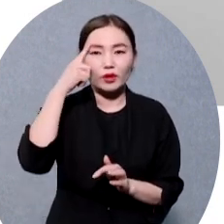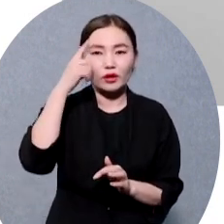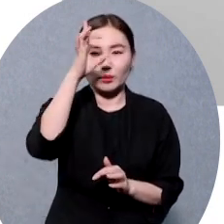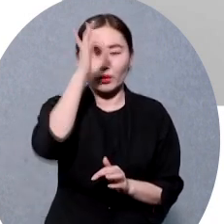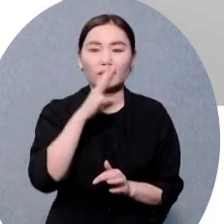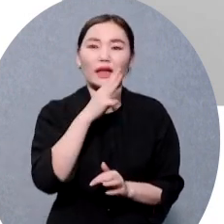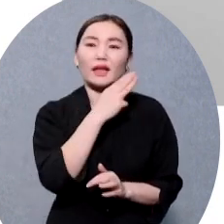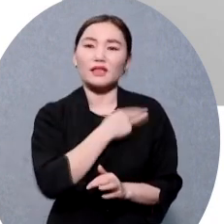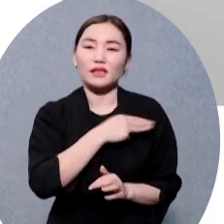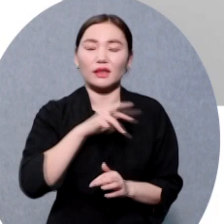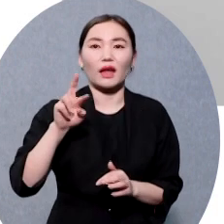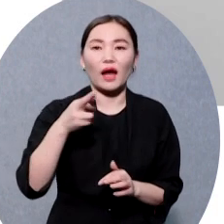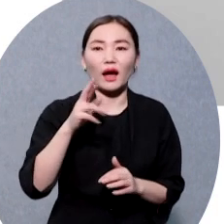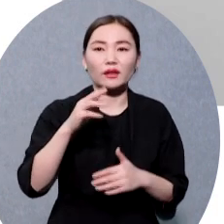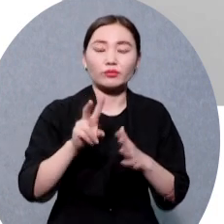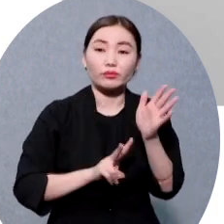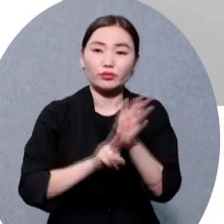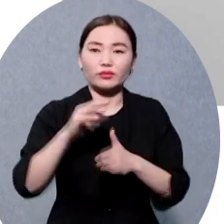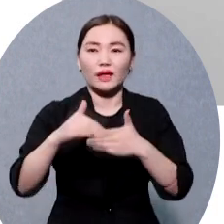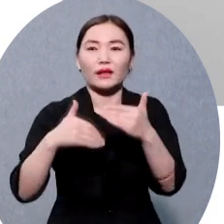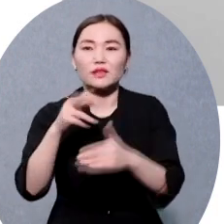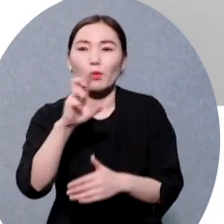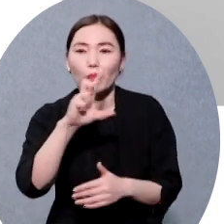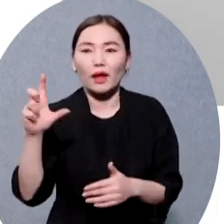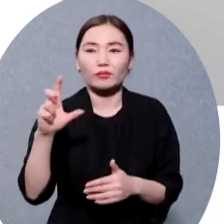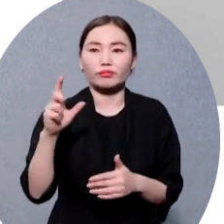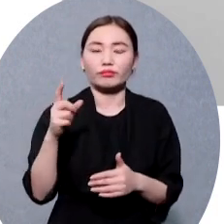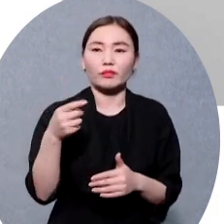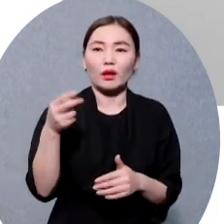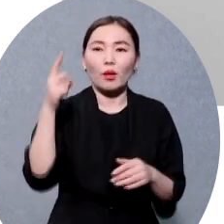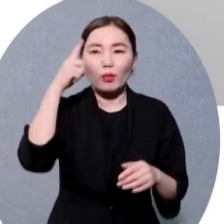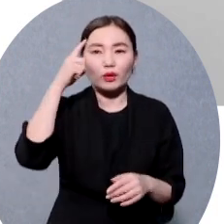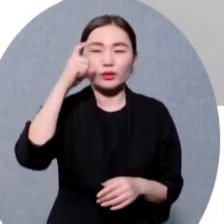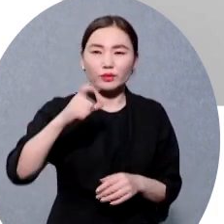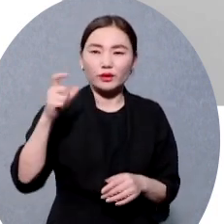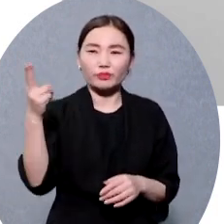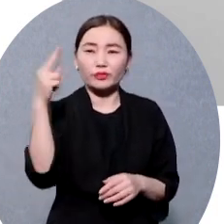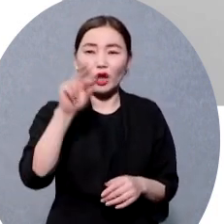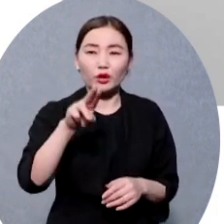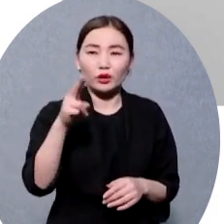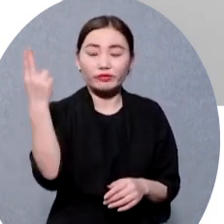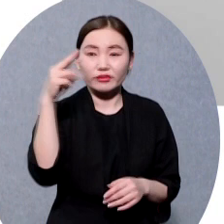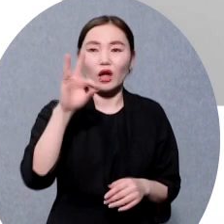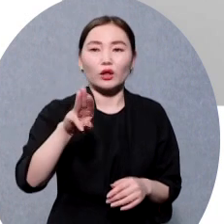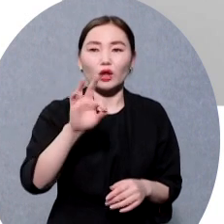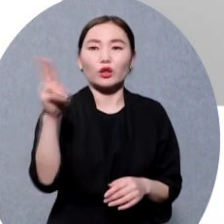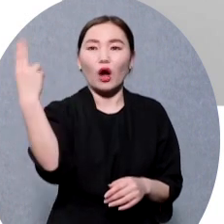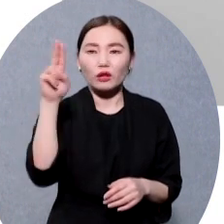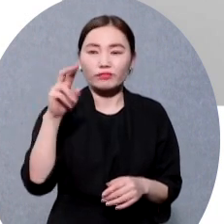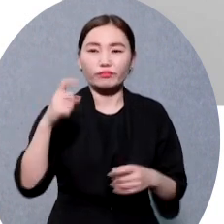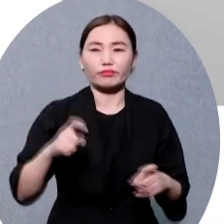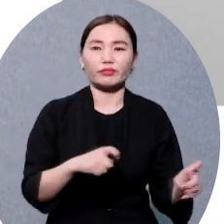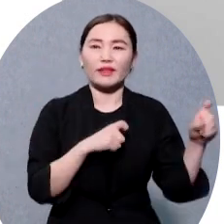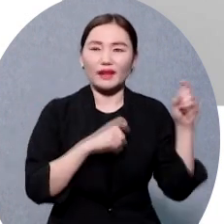байгаа. За тэгээ Монгол бурхны шашин яагаад дэлгэрсэн бэ гэдгийг бид нар дотоодын дайн самун эрх мэдлийн төлөөх